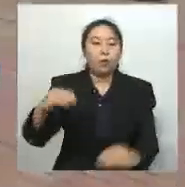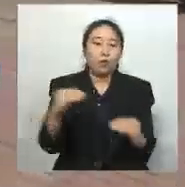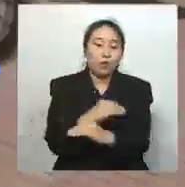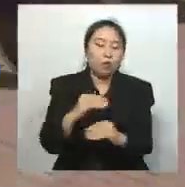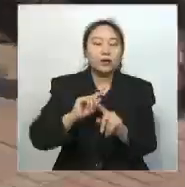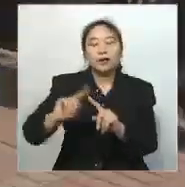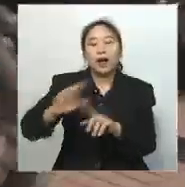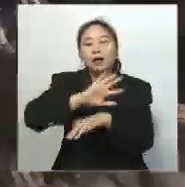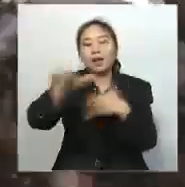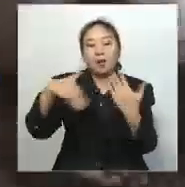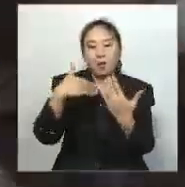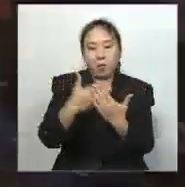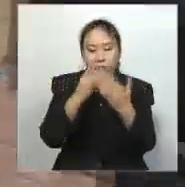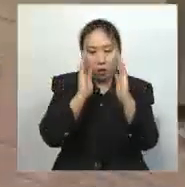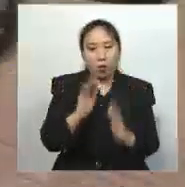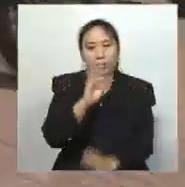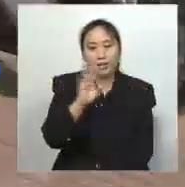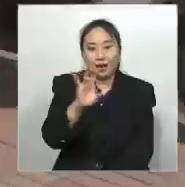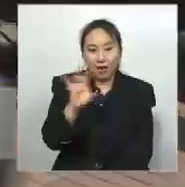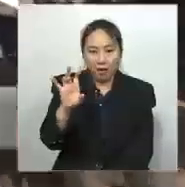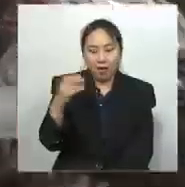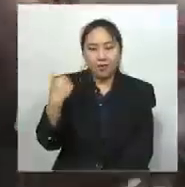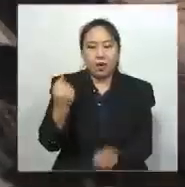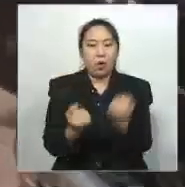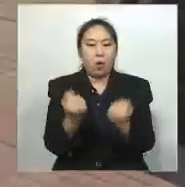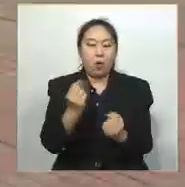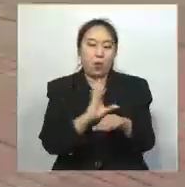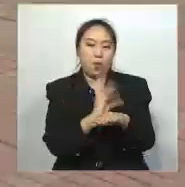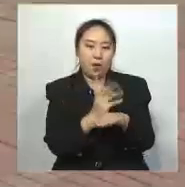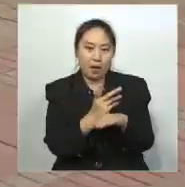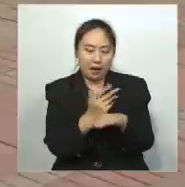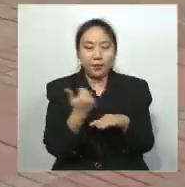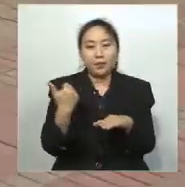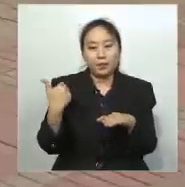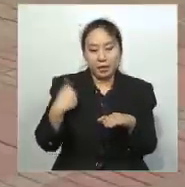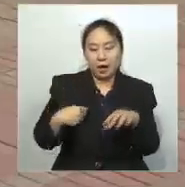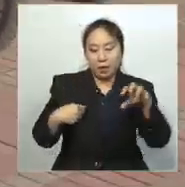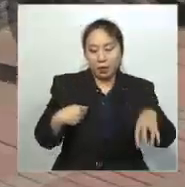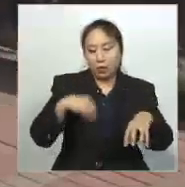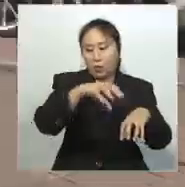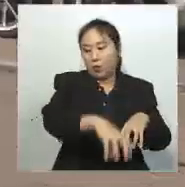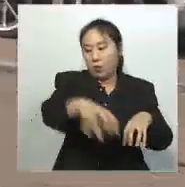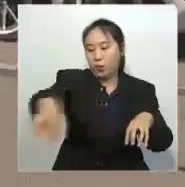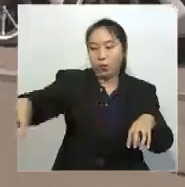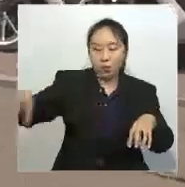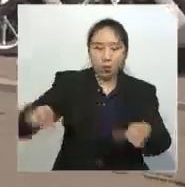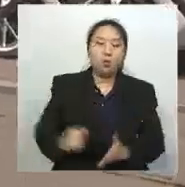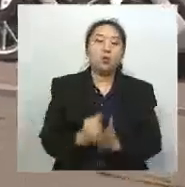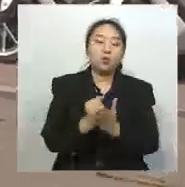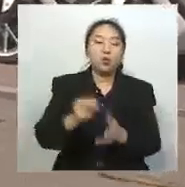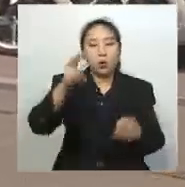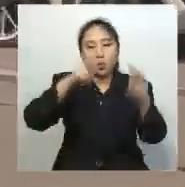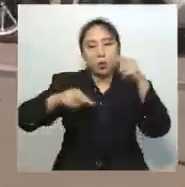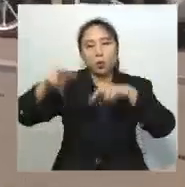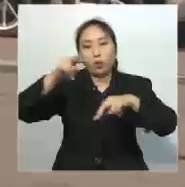ทศไทยทั้งหมดเนี่ย700นายนะคะแล้วก็ยังมีรถพยาบาลชุดเคลื่อนที่เร็วออกไปประจำตามจุดต่างๆเพื่อดูแลความเรียบร้อ